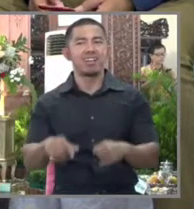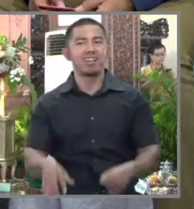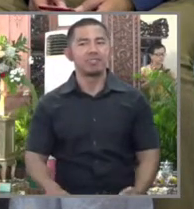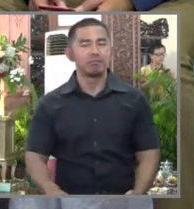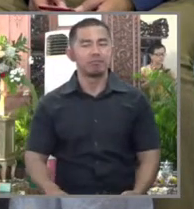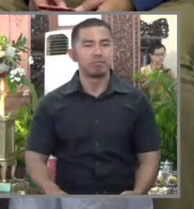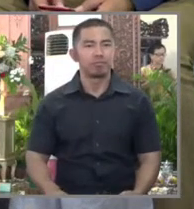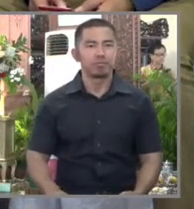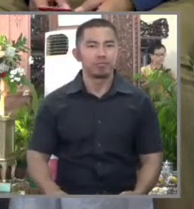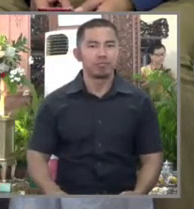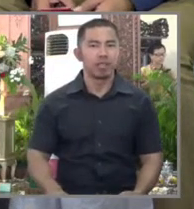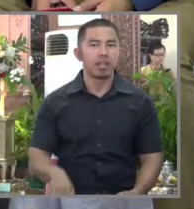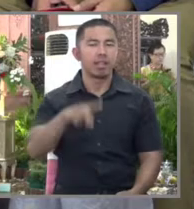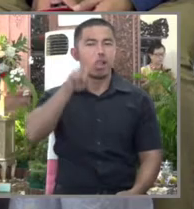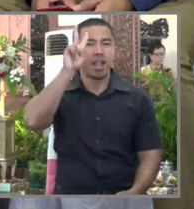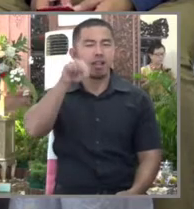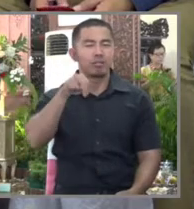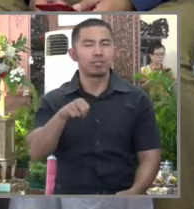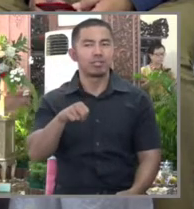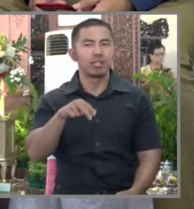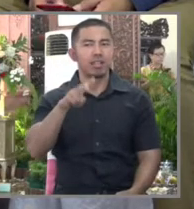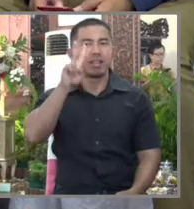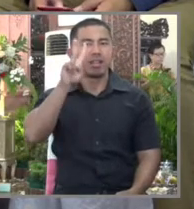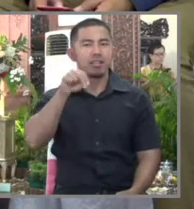kan? Begitu kan harus ada laman laman yang jelas.